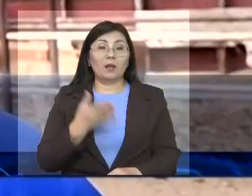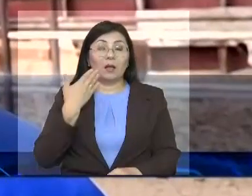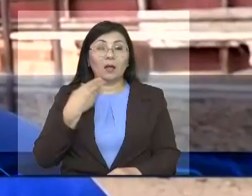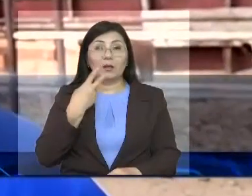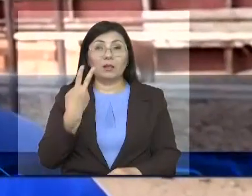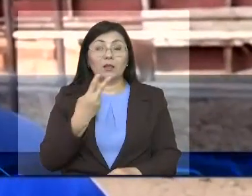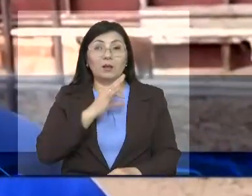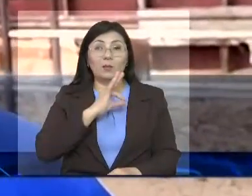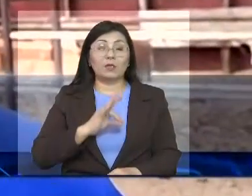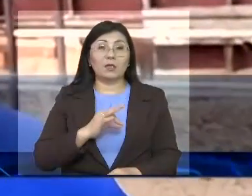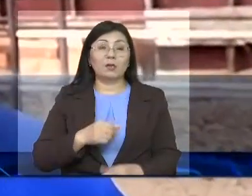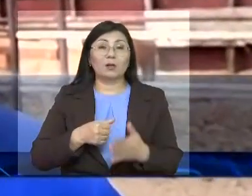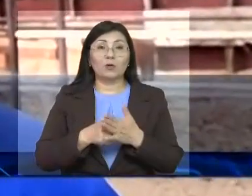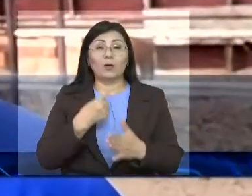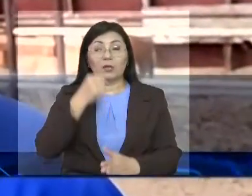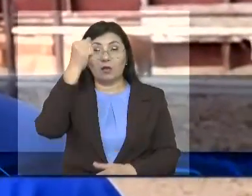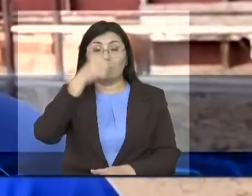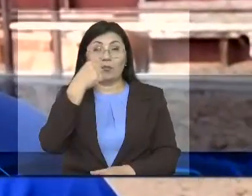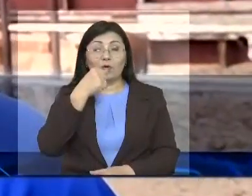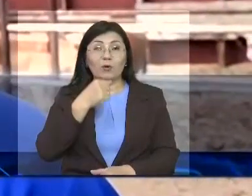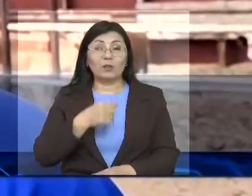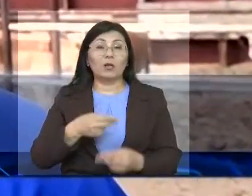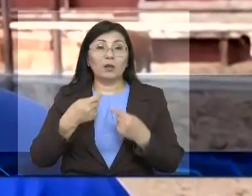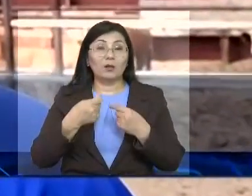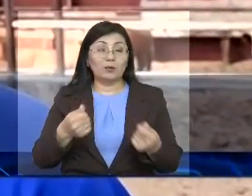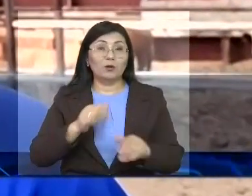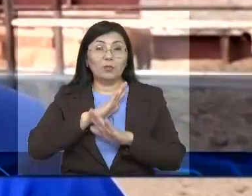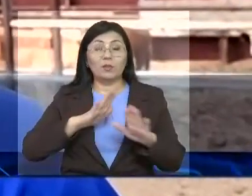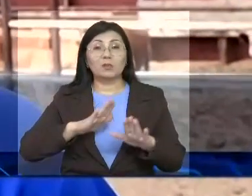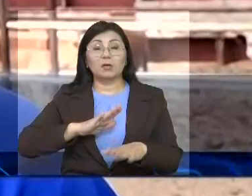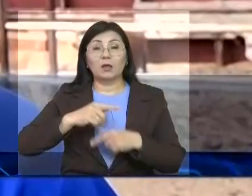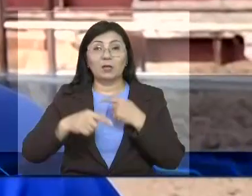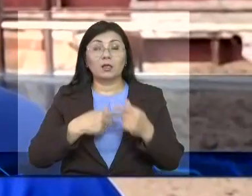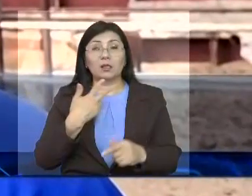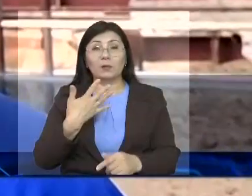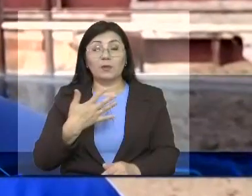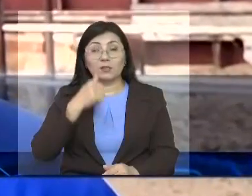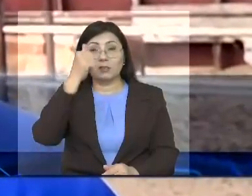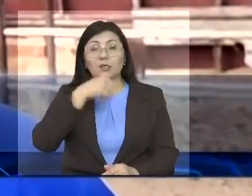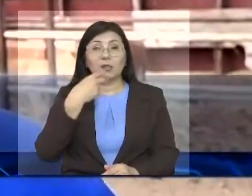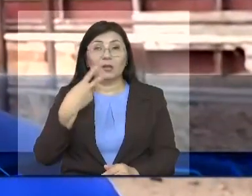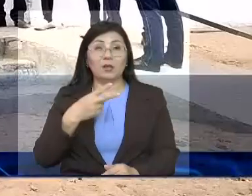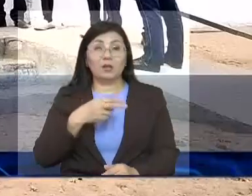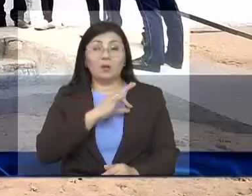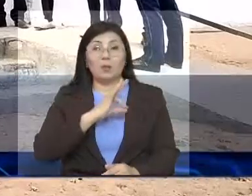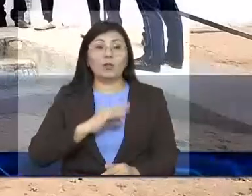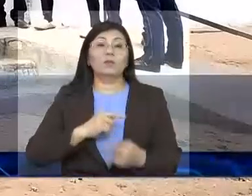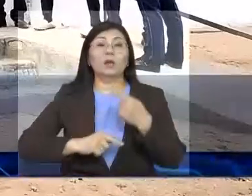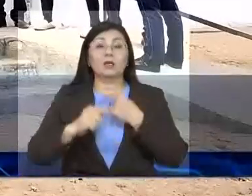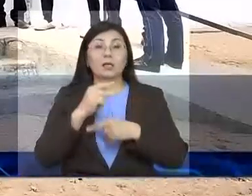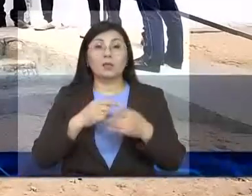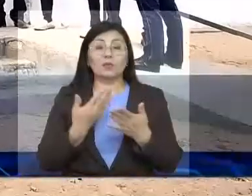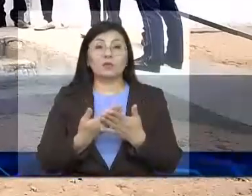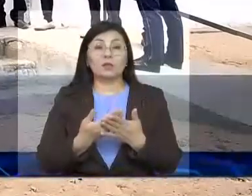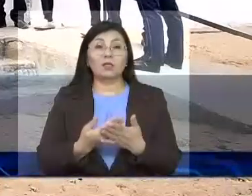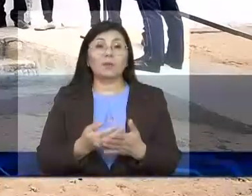каникул дейді, бір жылға дейін ештеме сұрамайды, сол 5 жыл сосын 2.5%. Ауыл аманаты,